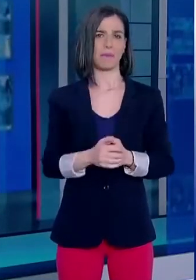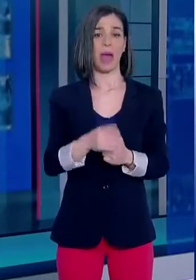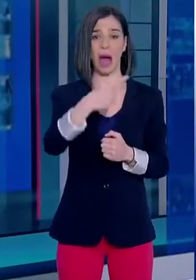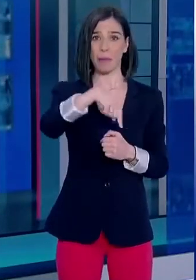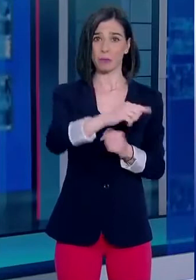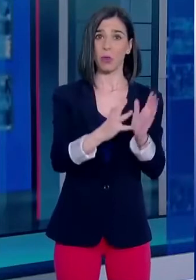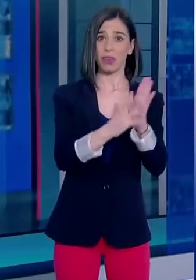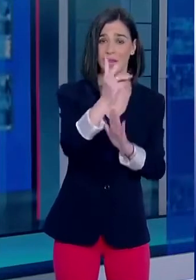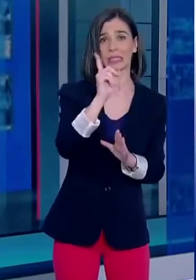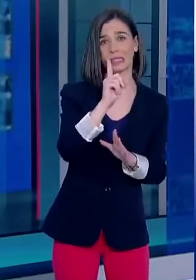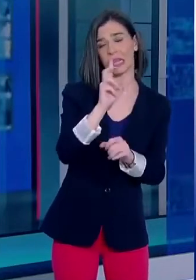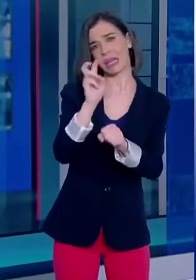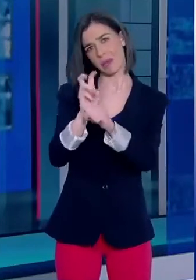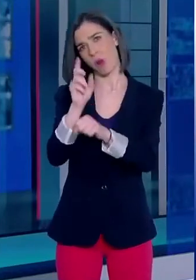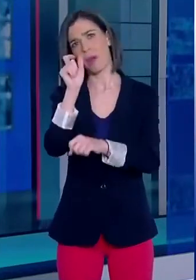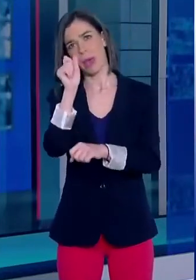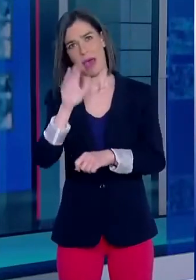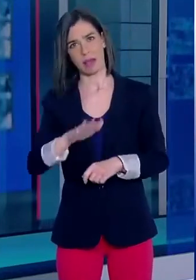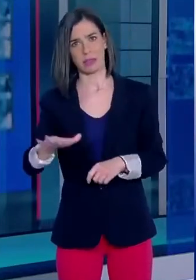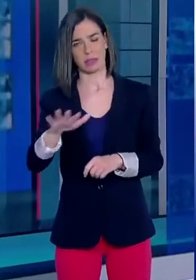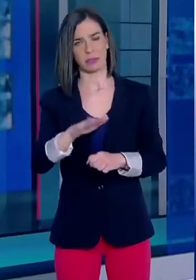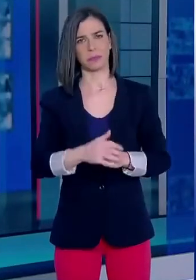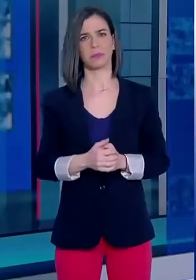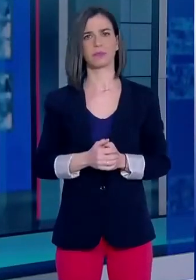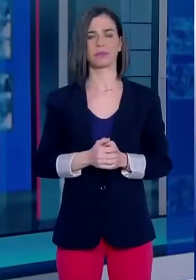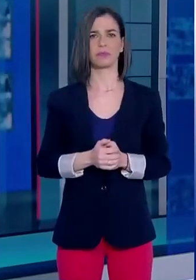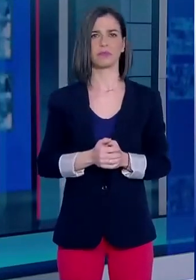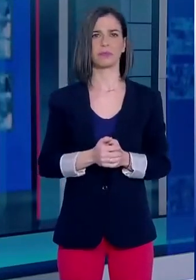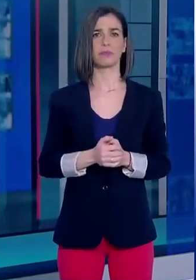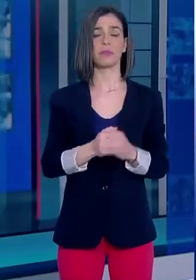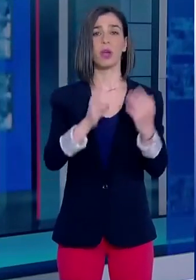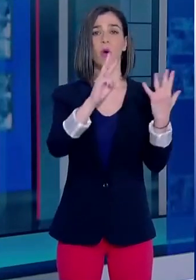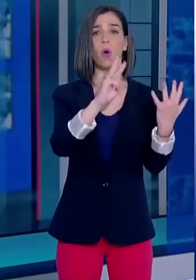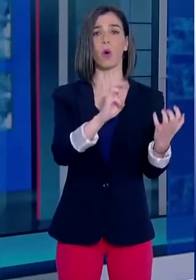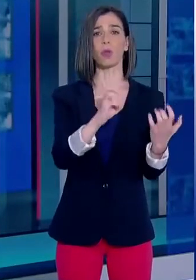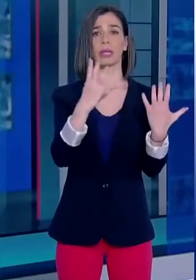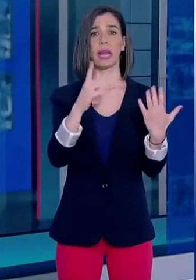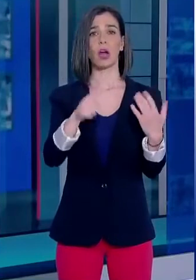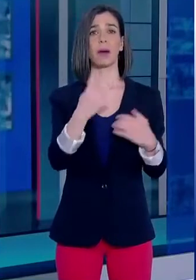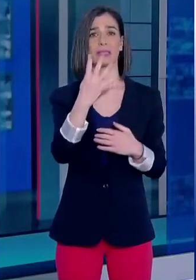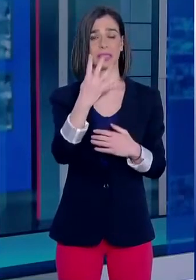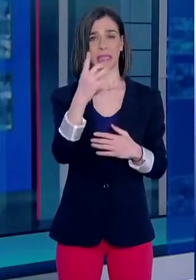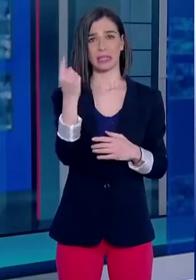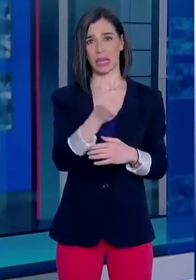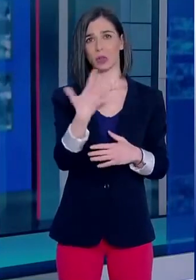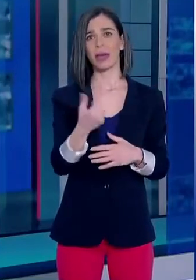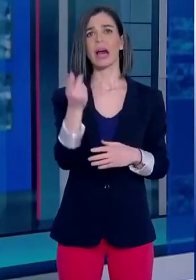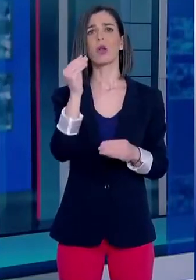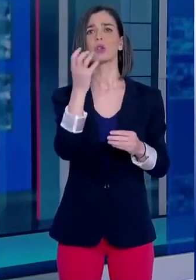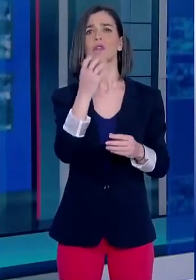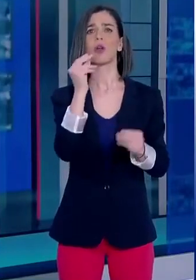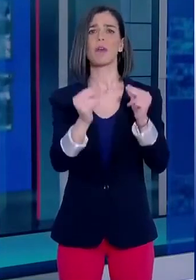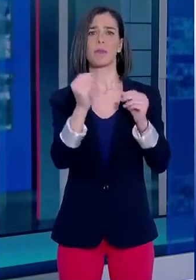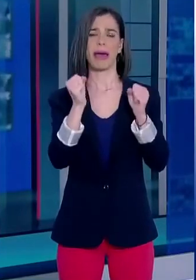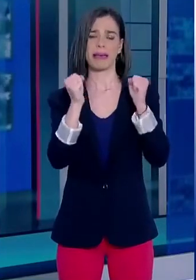13 είναι γυναίκες και οι υπόλοιποι άνδρες. Το 89,4% έχει υποκείμενο νόσημα ή είναι ηλικιωμένοι